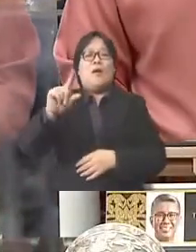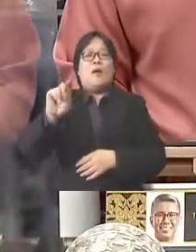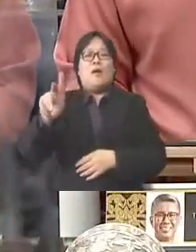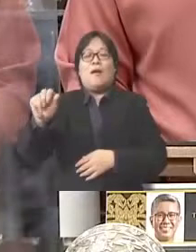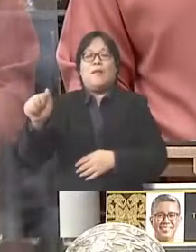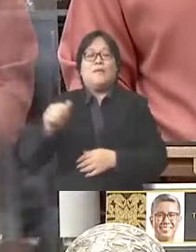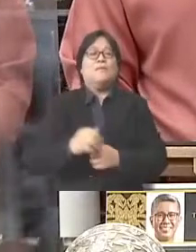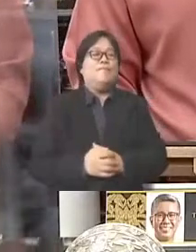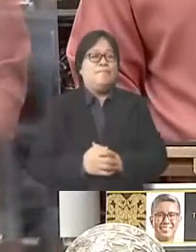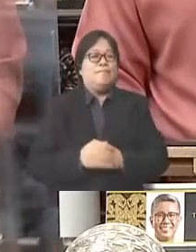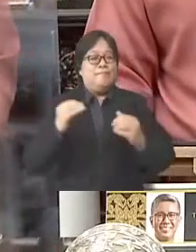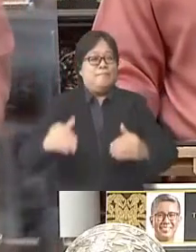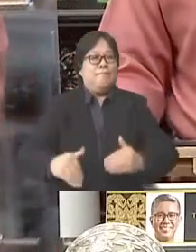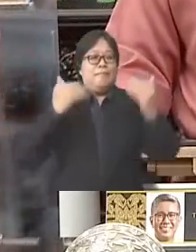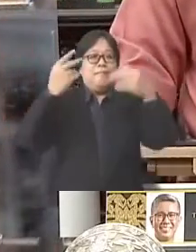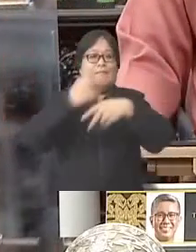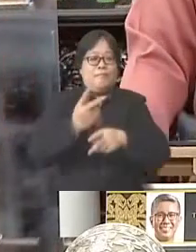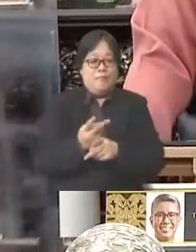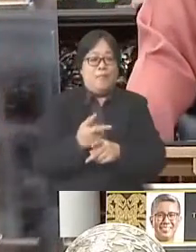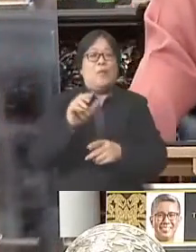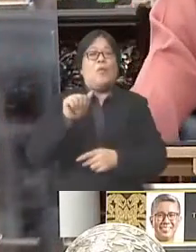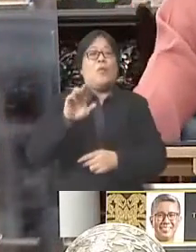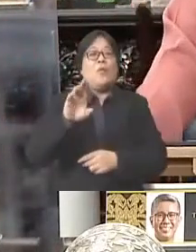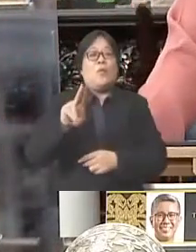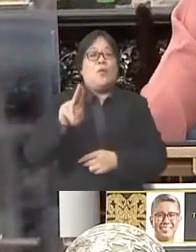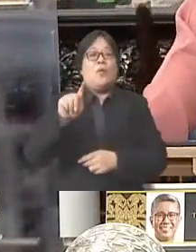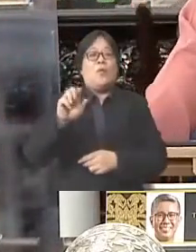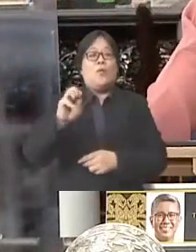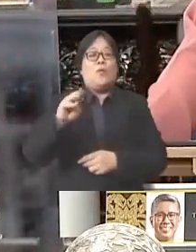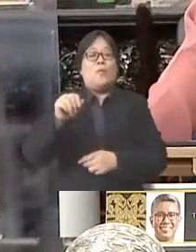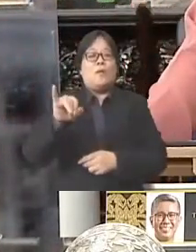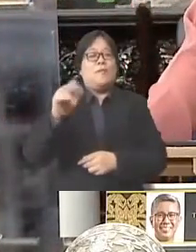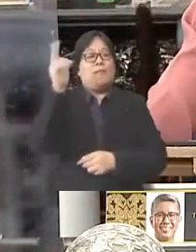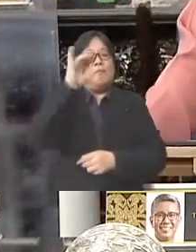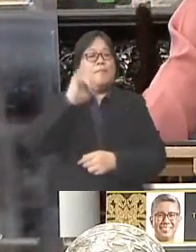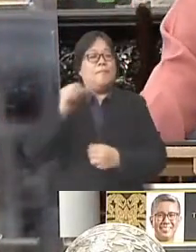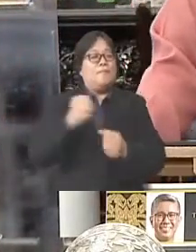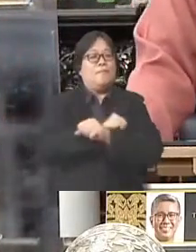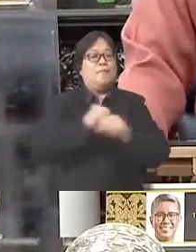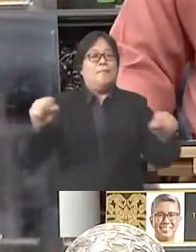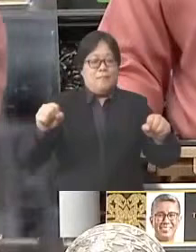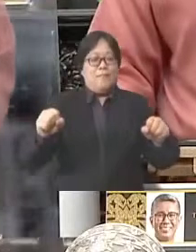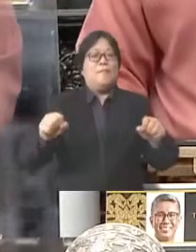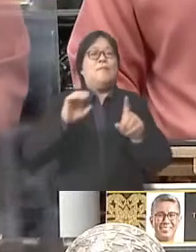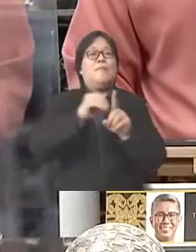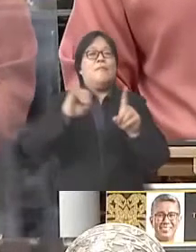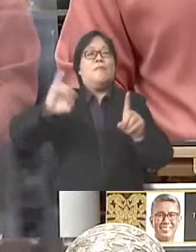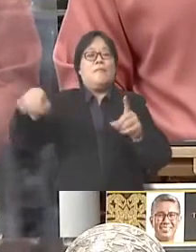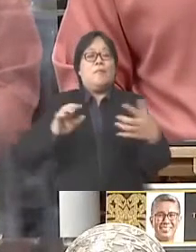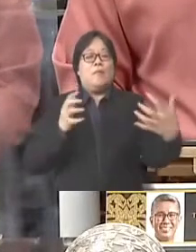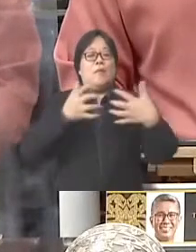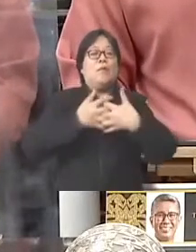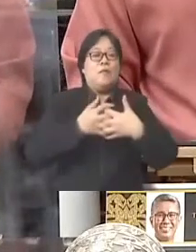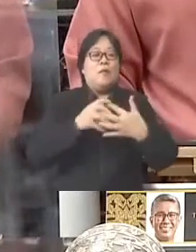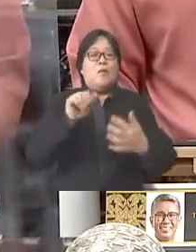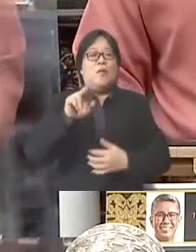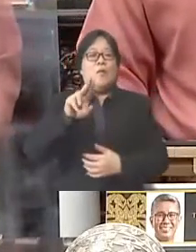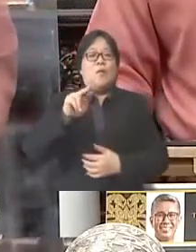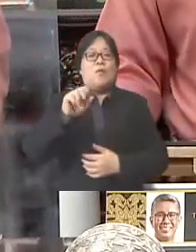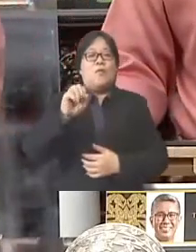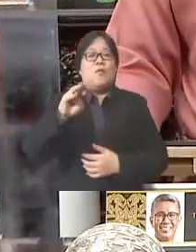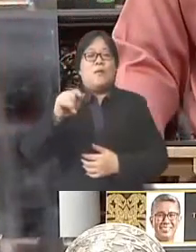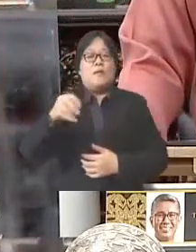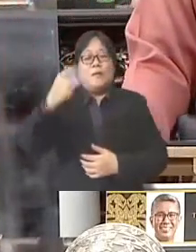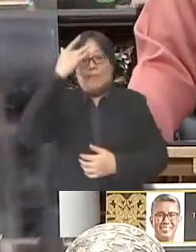bagi meningkatkan productivity melalui otomasi kerajaan turut menjadikan 100000000 Ringgit bagi Grandpa dan otomasi pintar